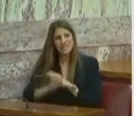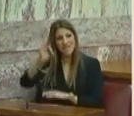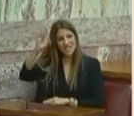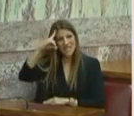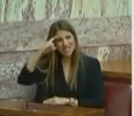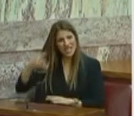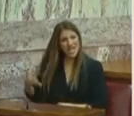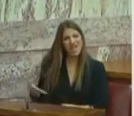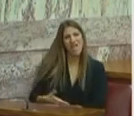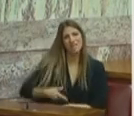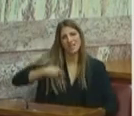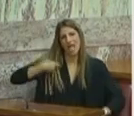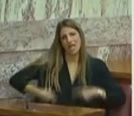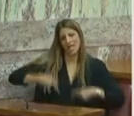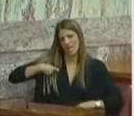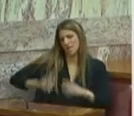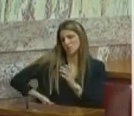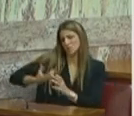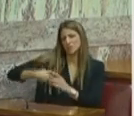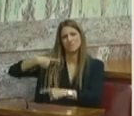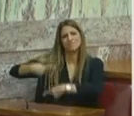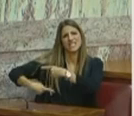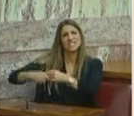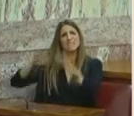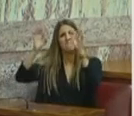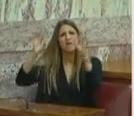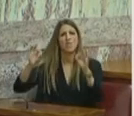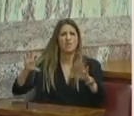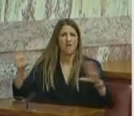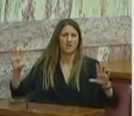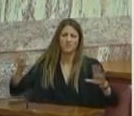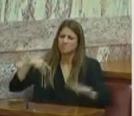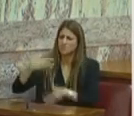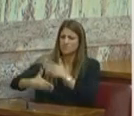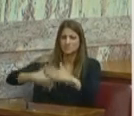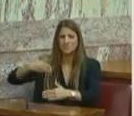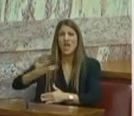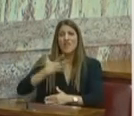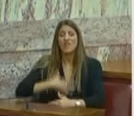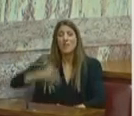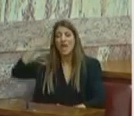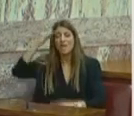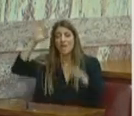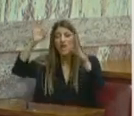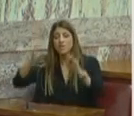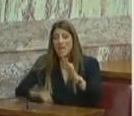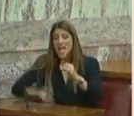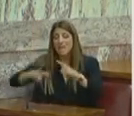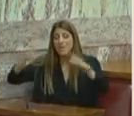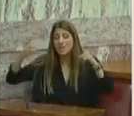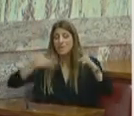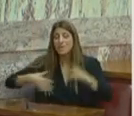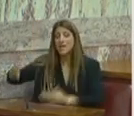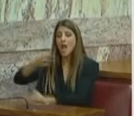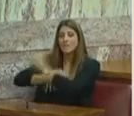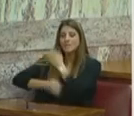καταγγέλει τις εξελίξεις στο ζήτημα της Μακεδονίας. Θέλει να διευκρινίσει η Νέα Δημοκρατία τι εννοεί ο κύριος